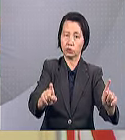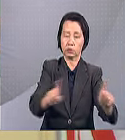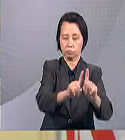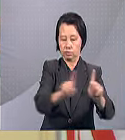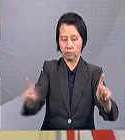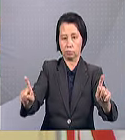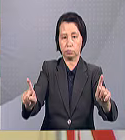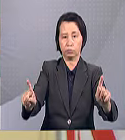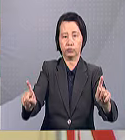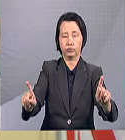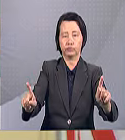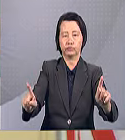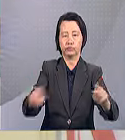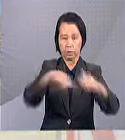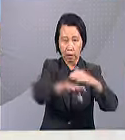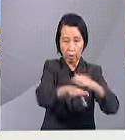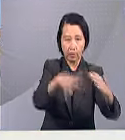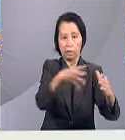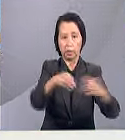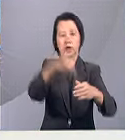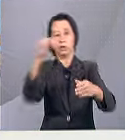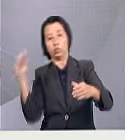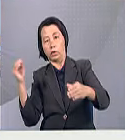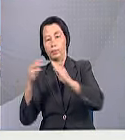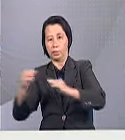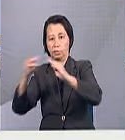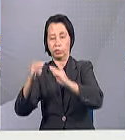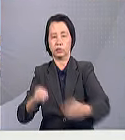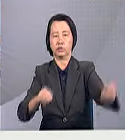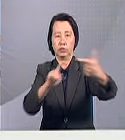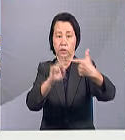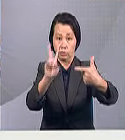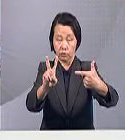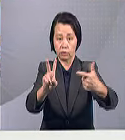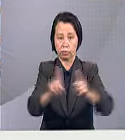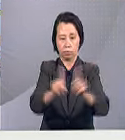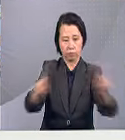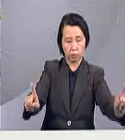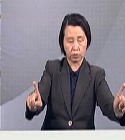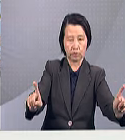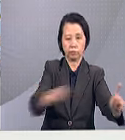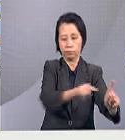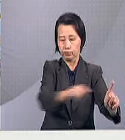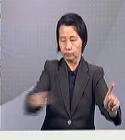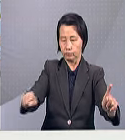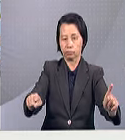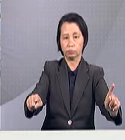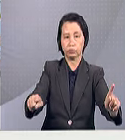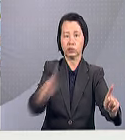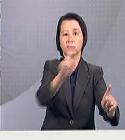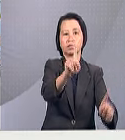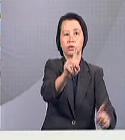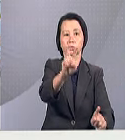social distancing di dalam dan di luar masjid. Kedua, jarak antara ahli jemaah adalah sejauh